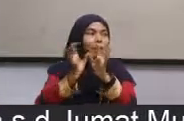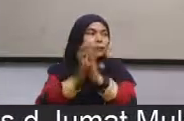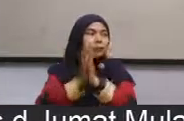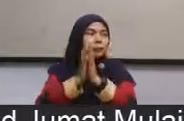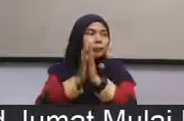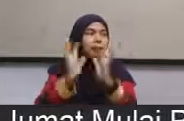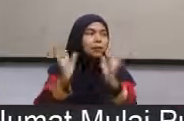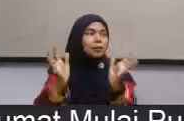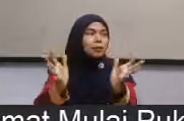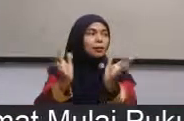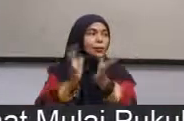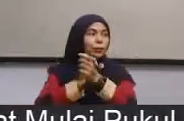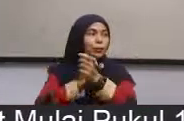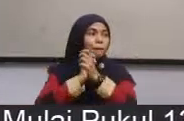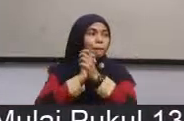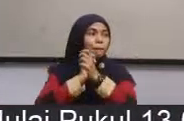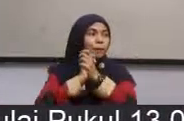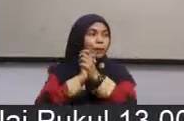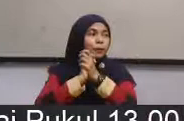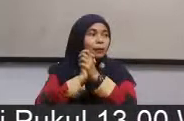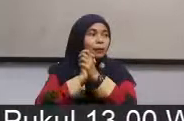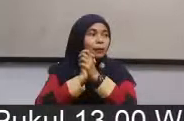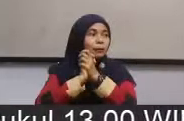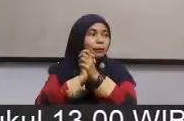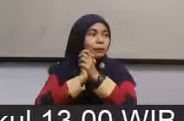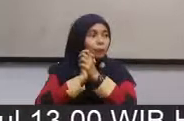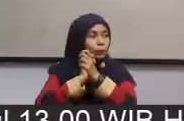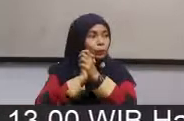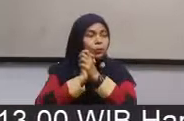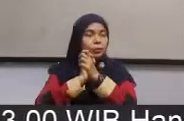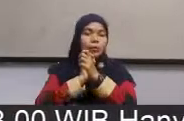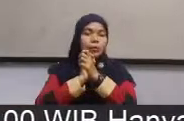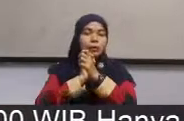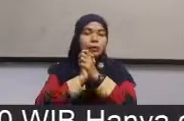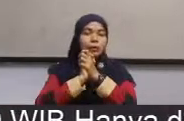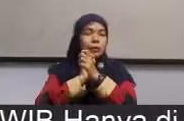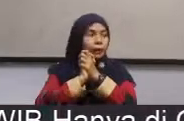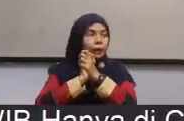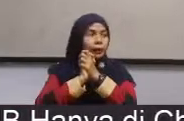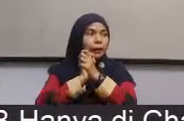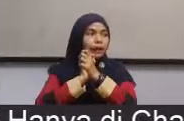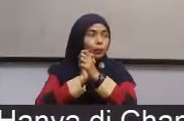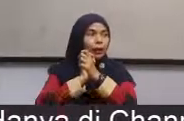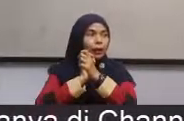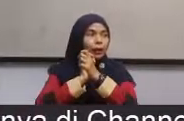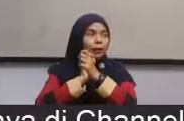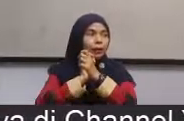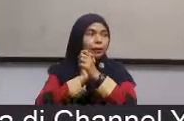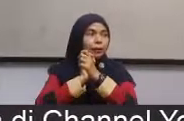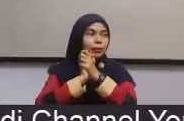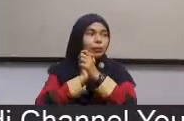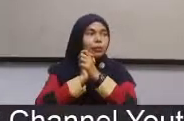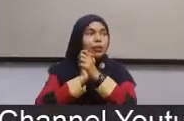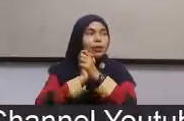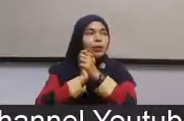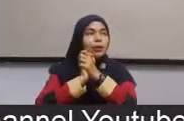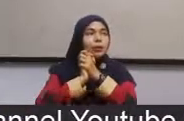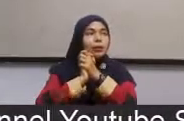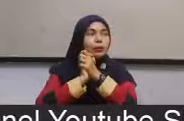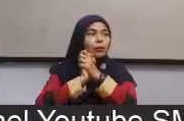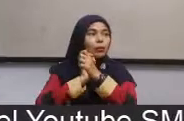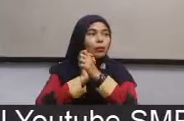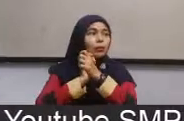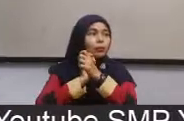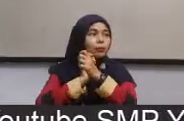atau menghasilkan sesuatu yang yang bagus gitu ya yang keren nah itu boleh bu saya